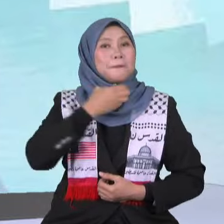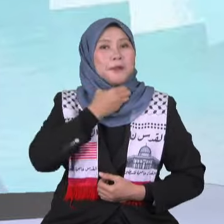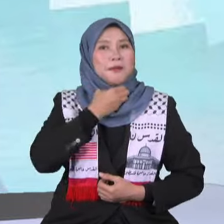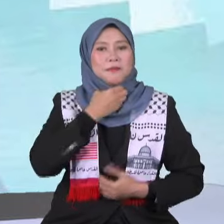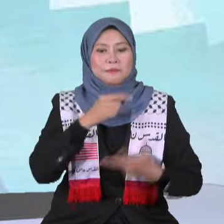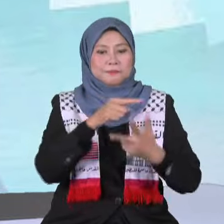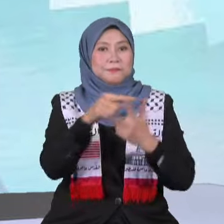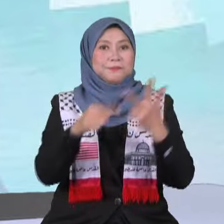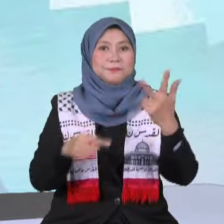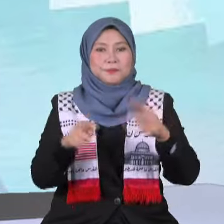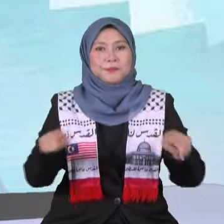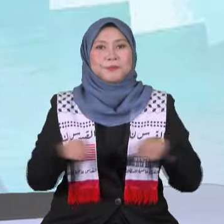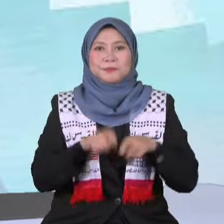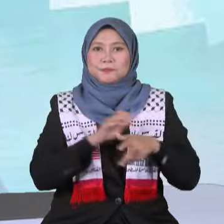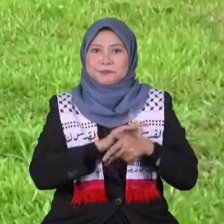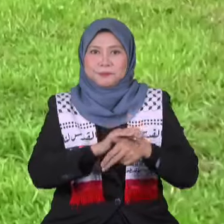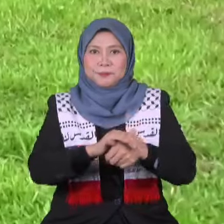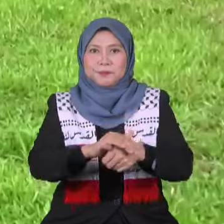Jamil.